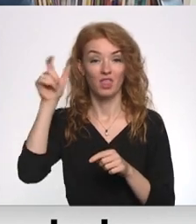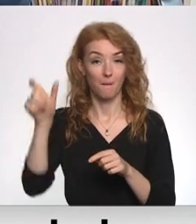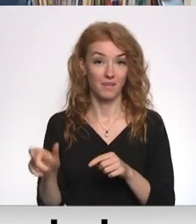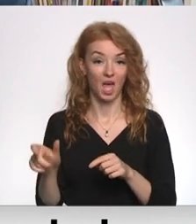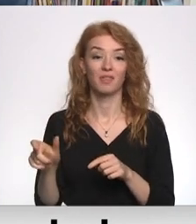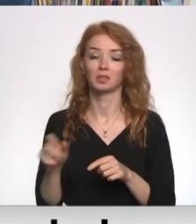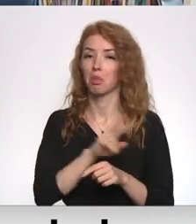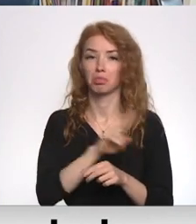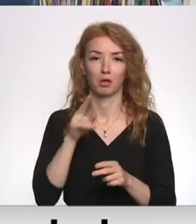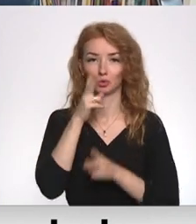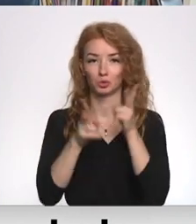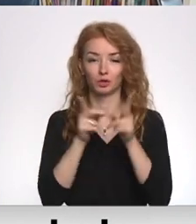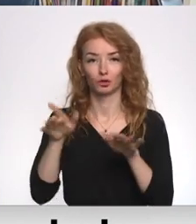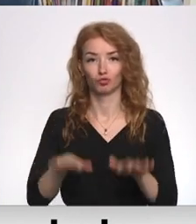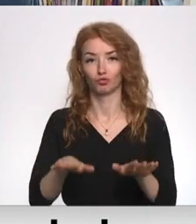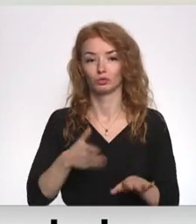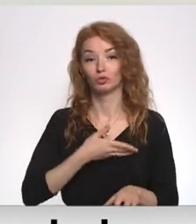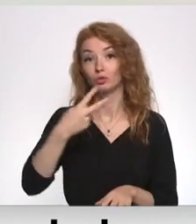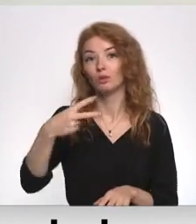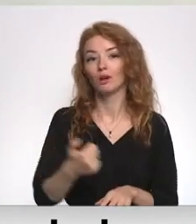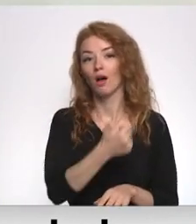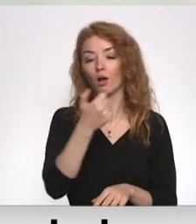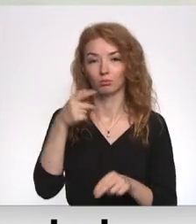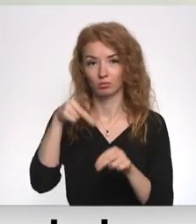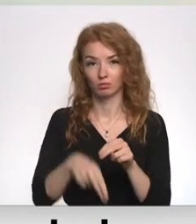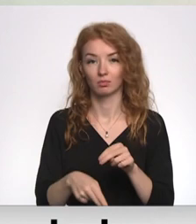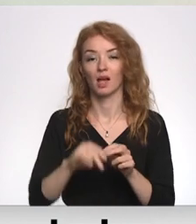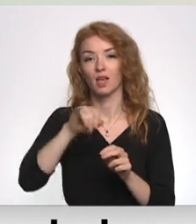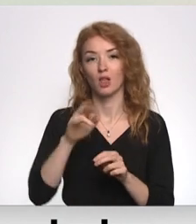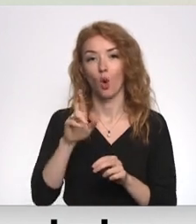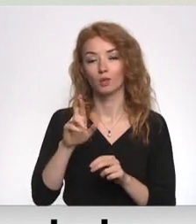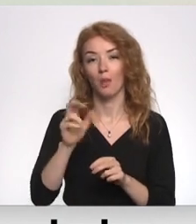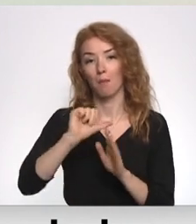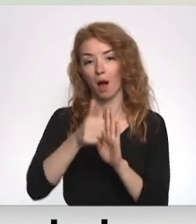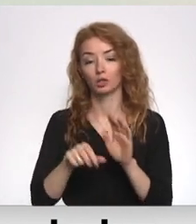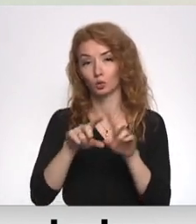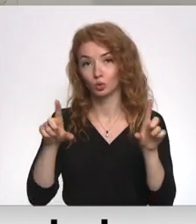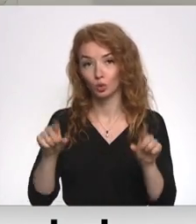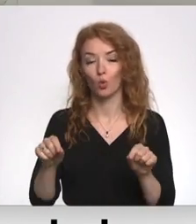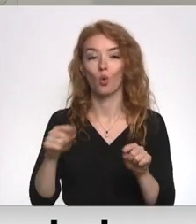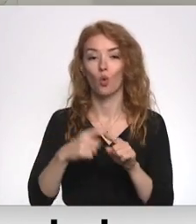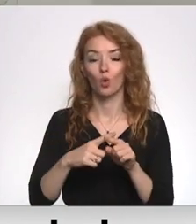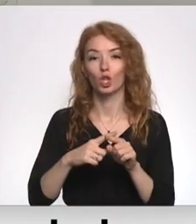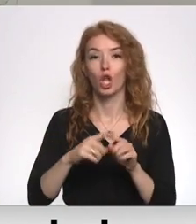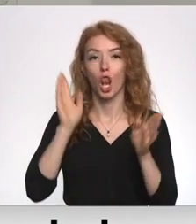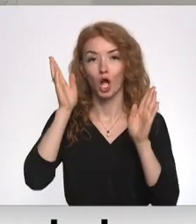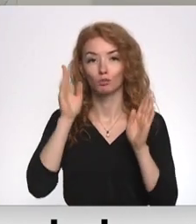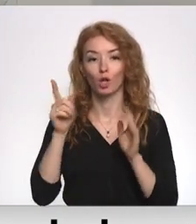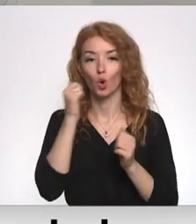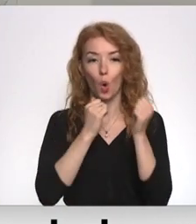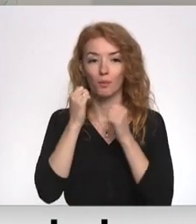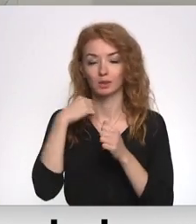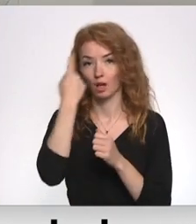gan nesūdz. Viņš Latvijā dzīvo 20 gadus, pabeidz Jaņa Rozentāla mākslas skolu un ir eposa lāčplēsis komiks